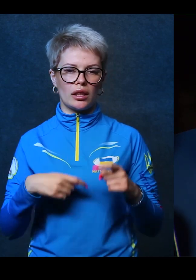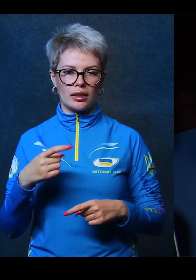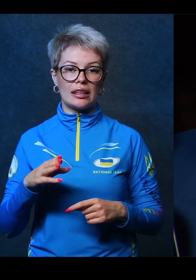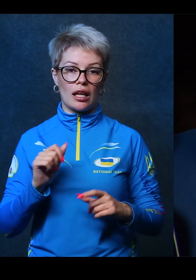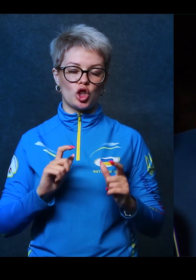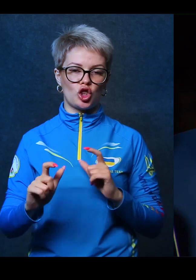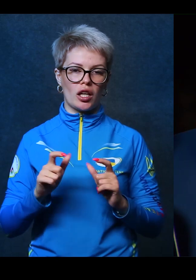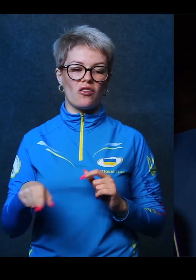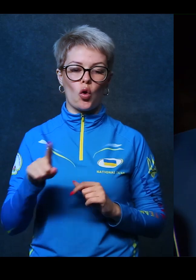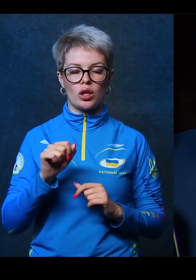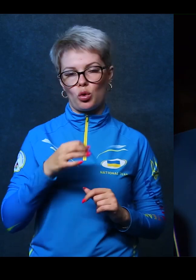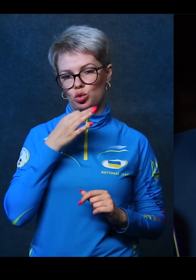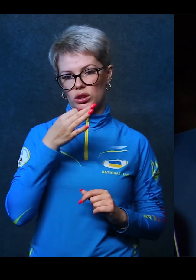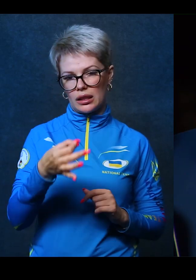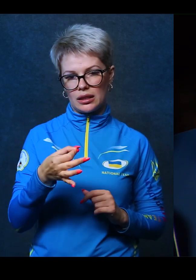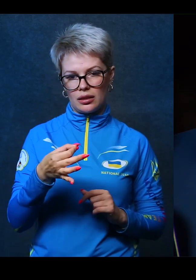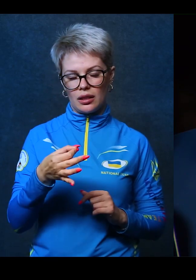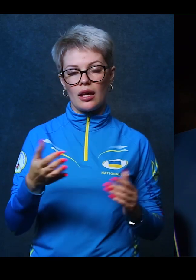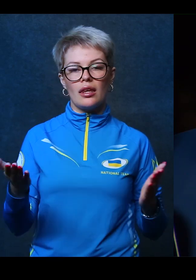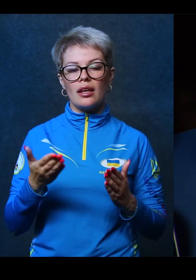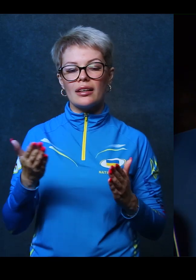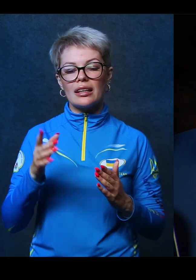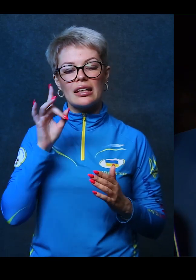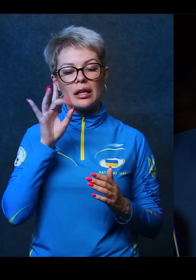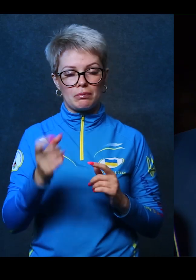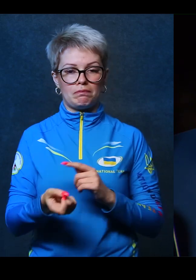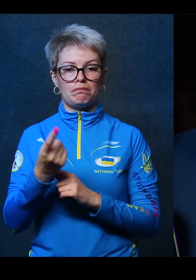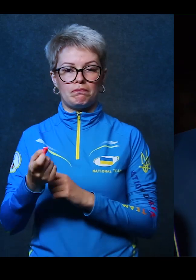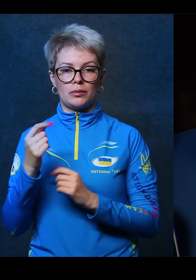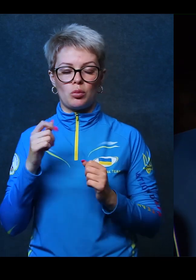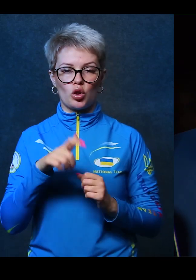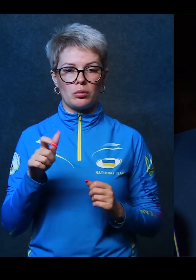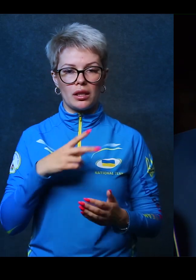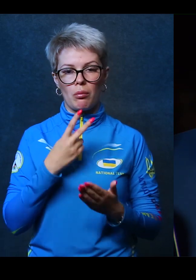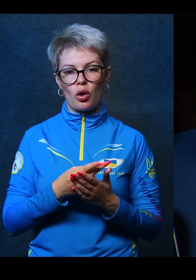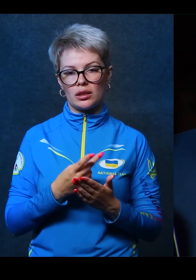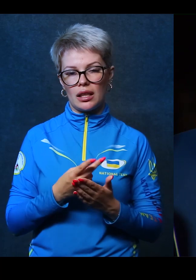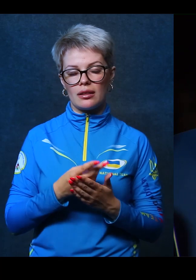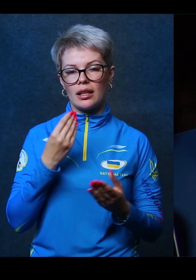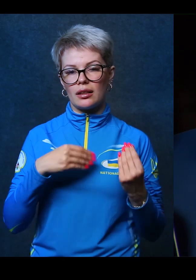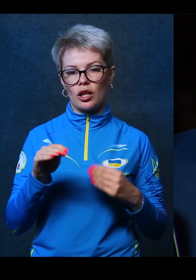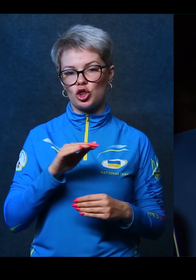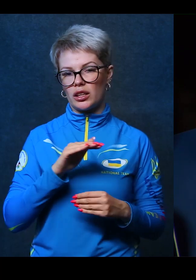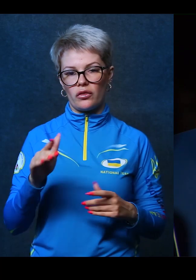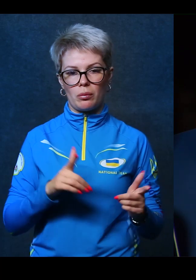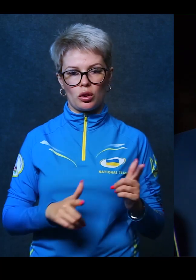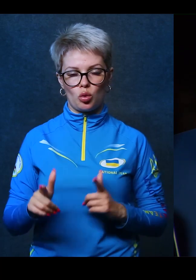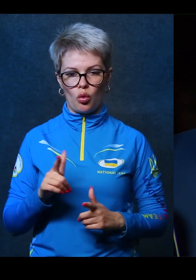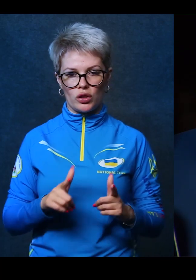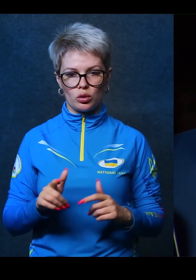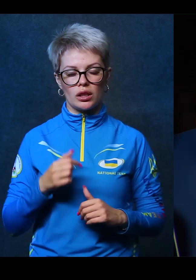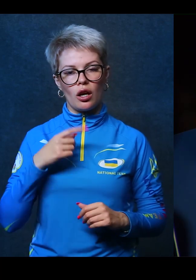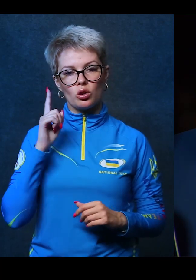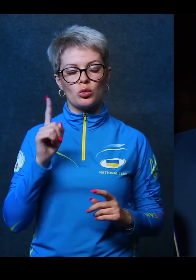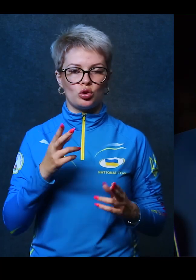та шахів. Вони можуть сказати, які зірочки, які спортсмени показали найкращий рівень підготовленості.